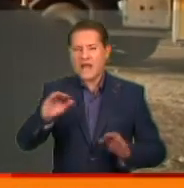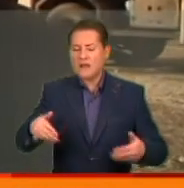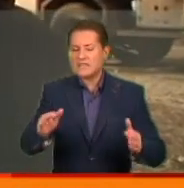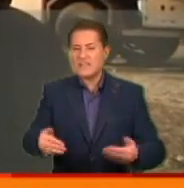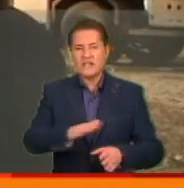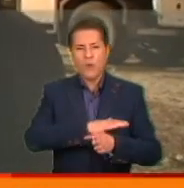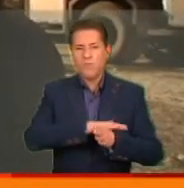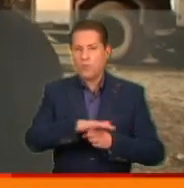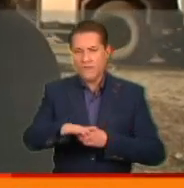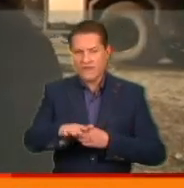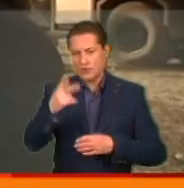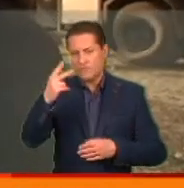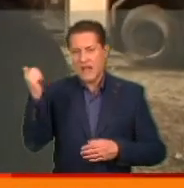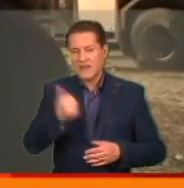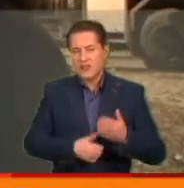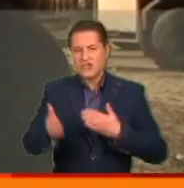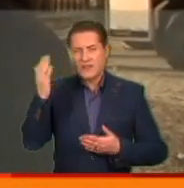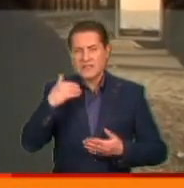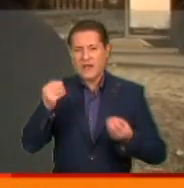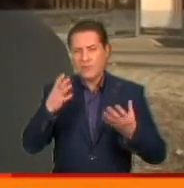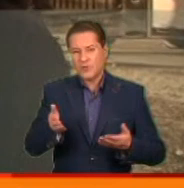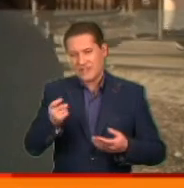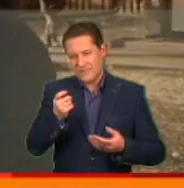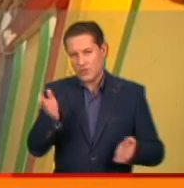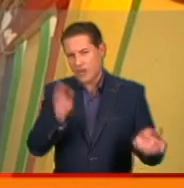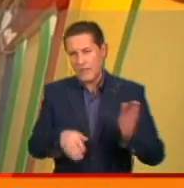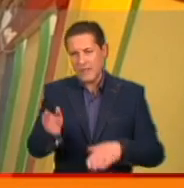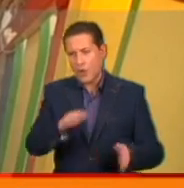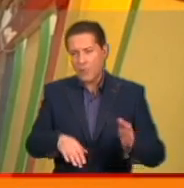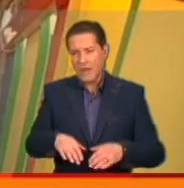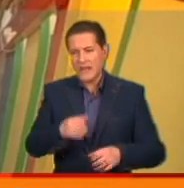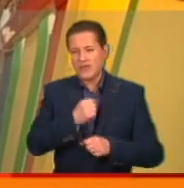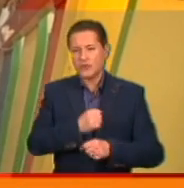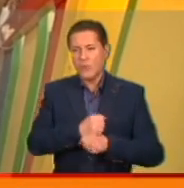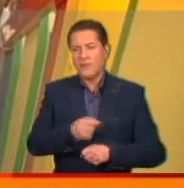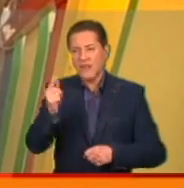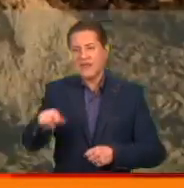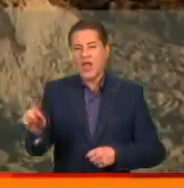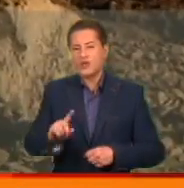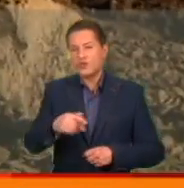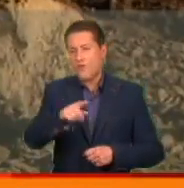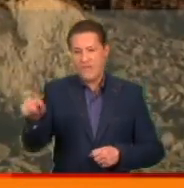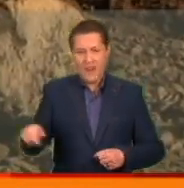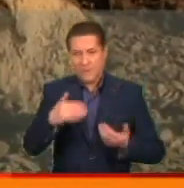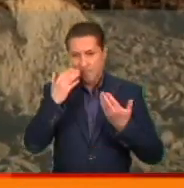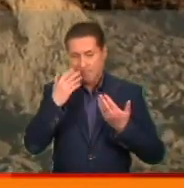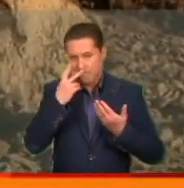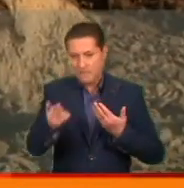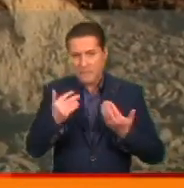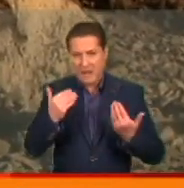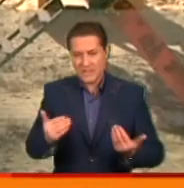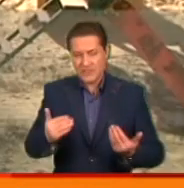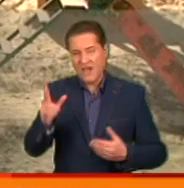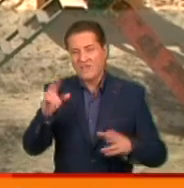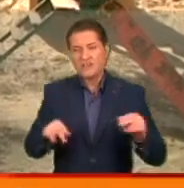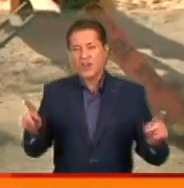повністю. 2 тижні назад просто прикопали оцю сторону, зробили те, що зараз ви бачите. Це, певно, вони вважають, що